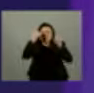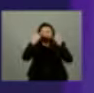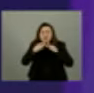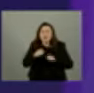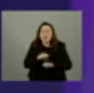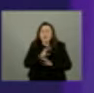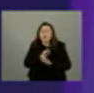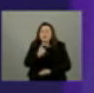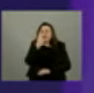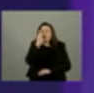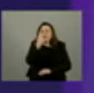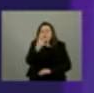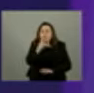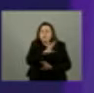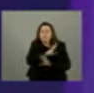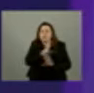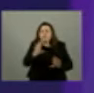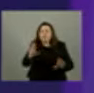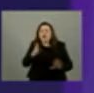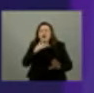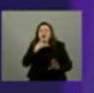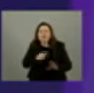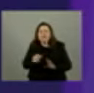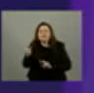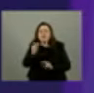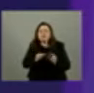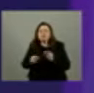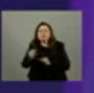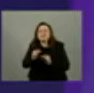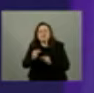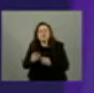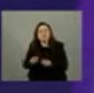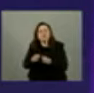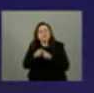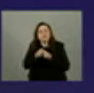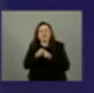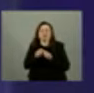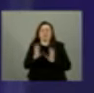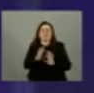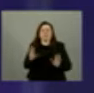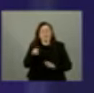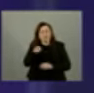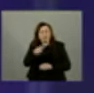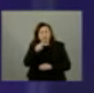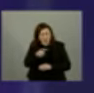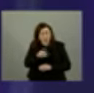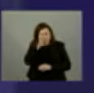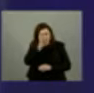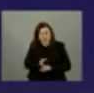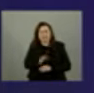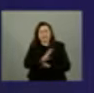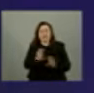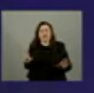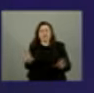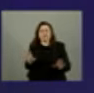του κυρίου Κασελάκη, όπως έχει διανεμηθεί. Μα δεν το έχει. Η οποία τι λέει στο τέλος? Βρείτε μου αντίπαλο και πάμε